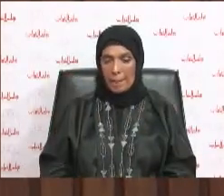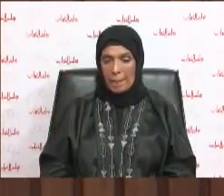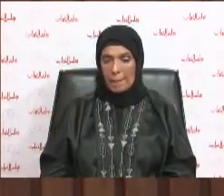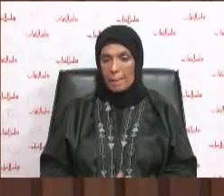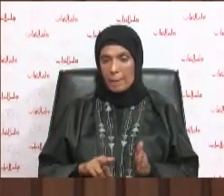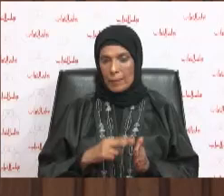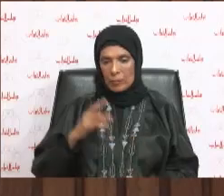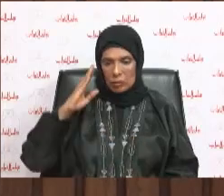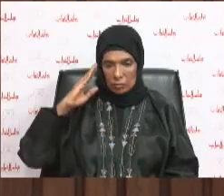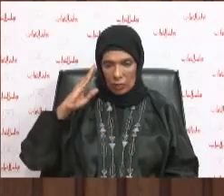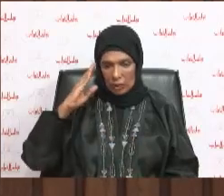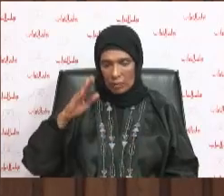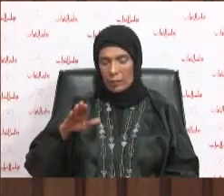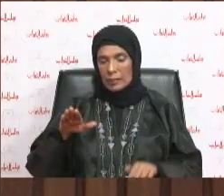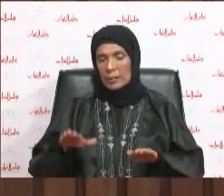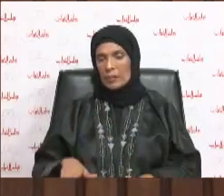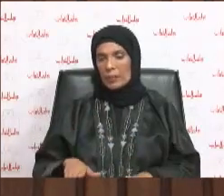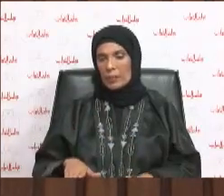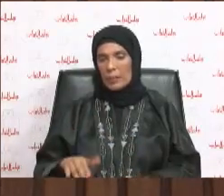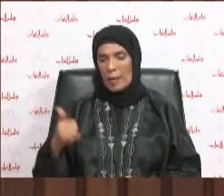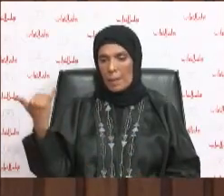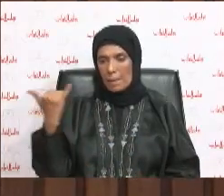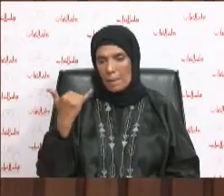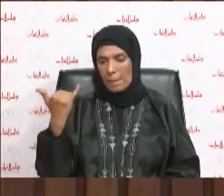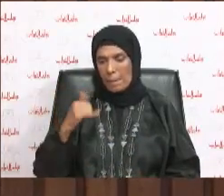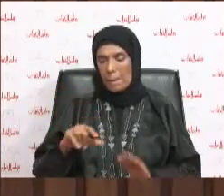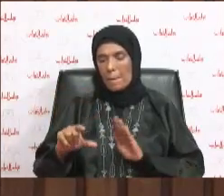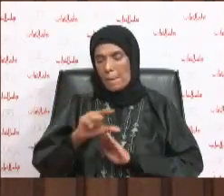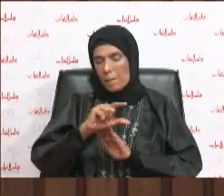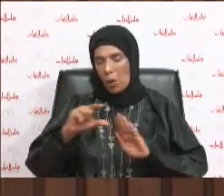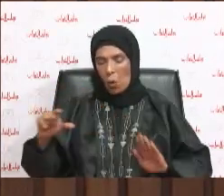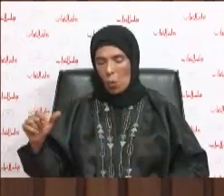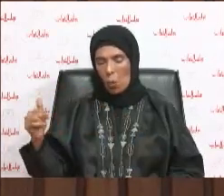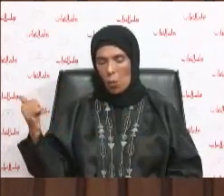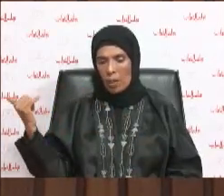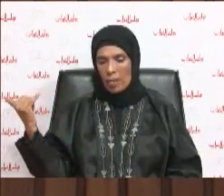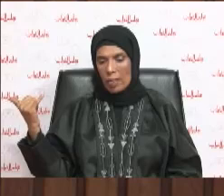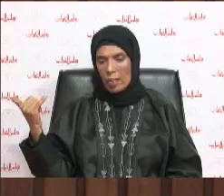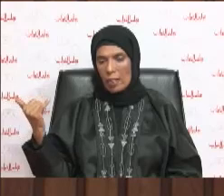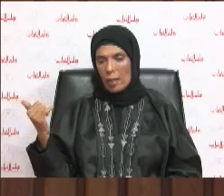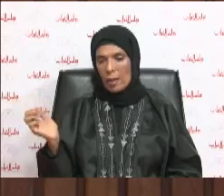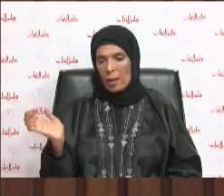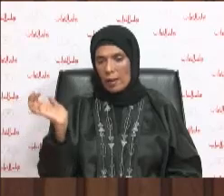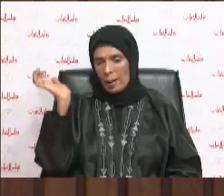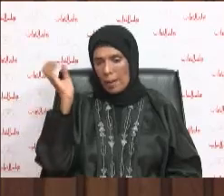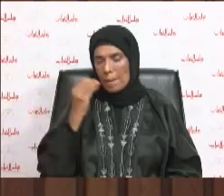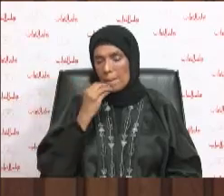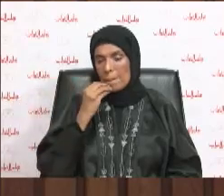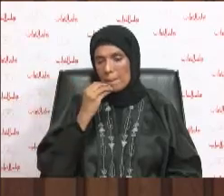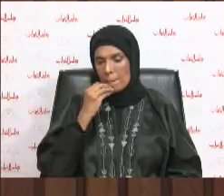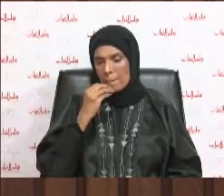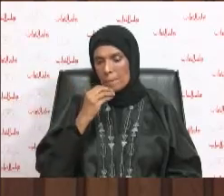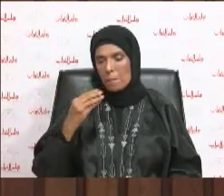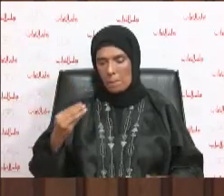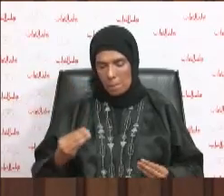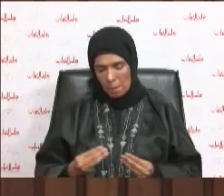بداية نشكر مجلسكم الموقر على الاهتمام بموضوع الأمن الغذائي، وهذا الموضوع الذي نشاطركم